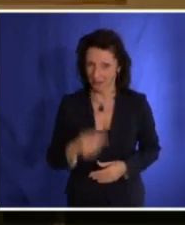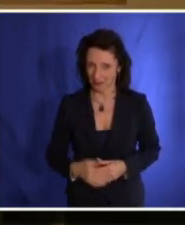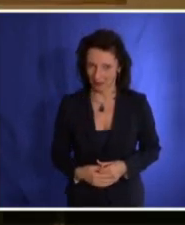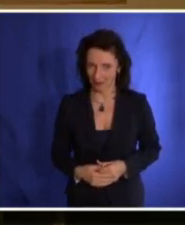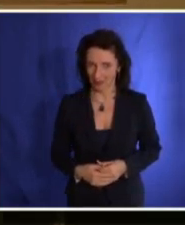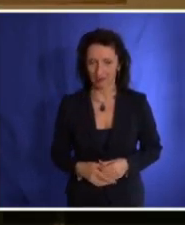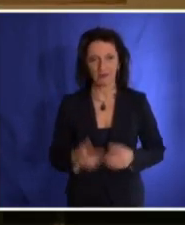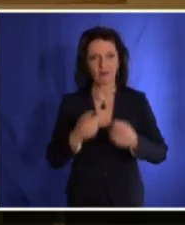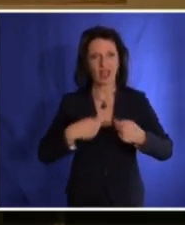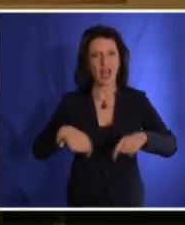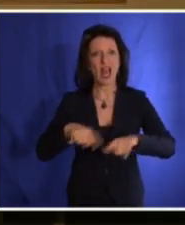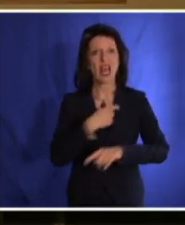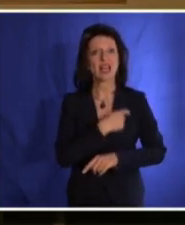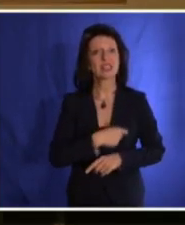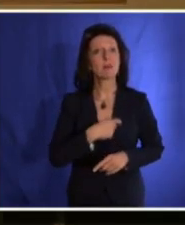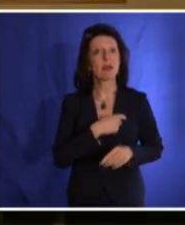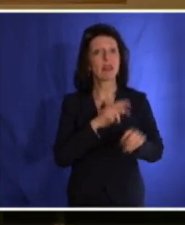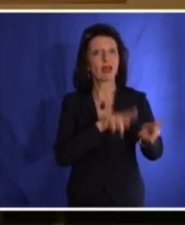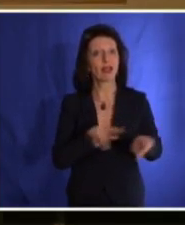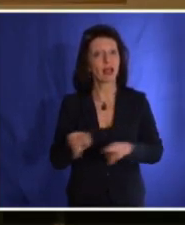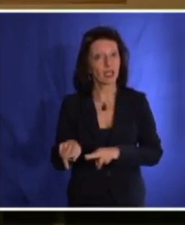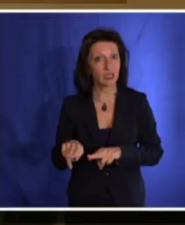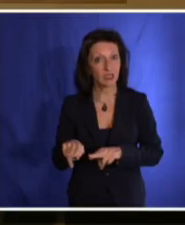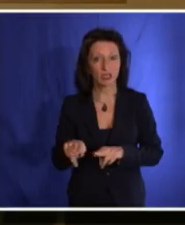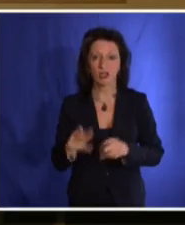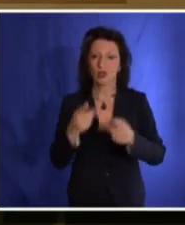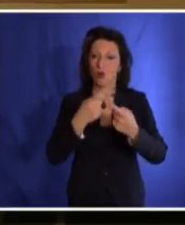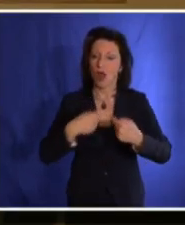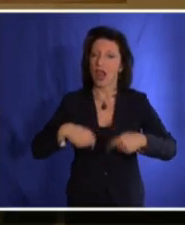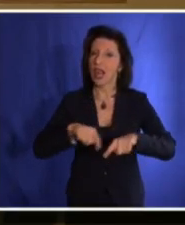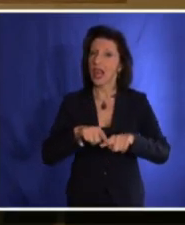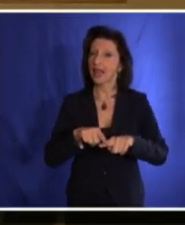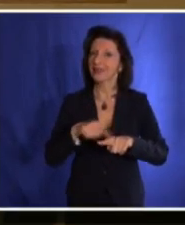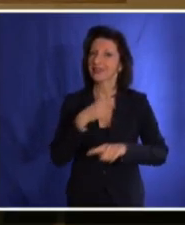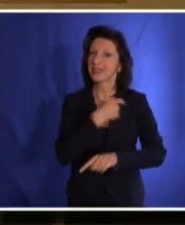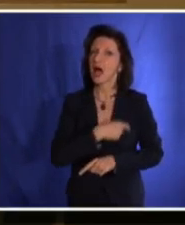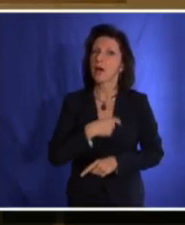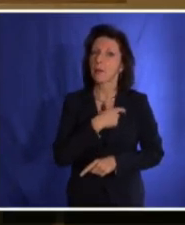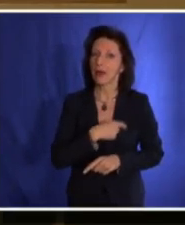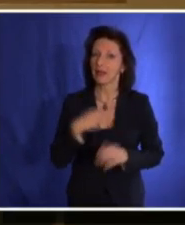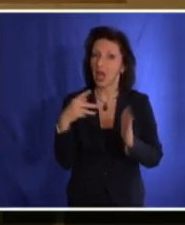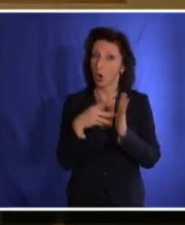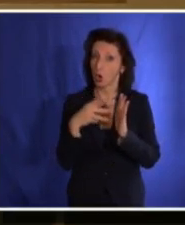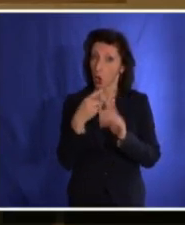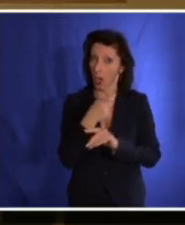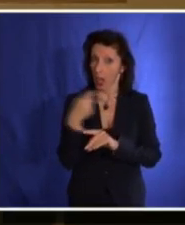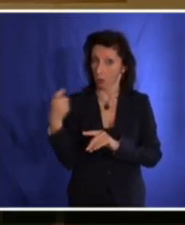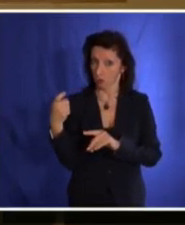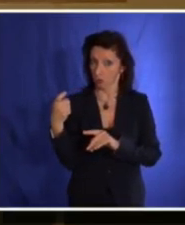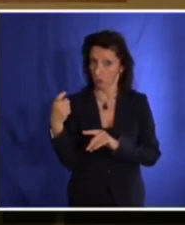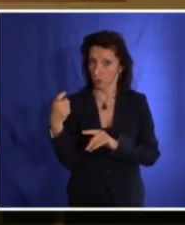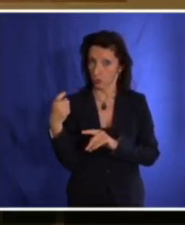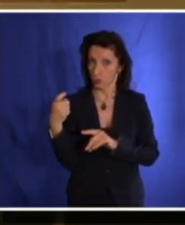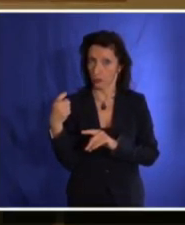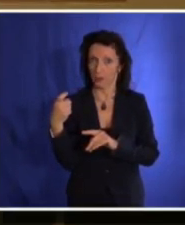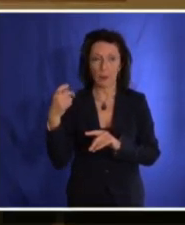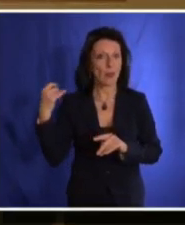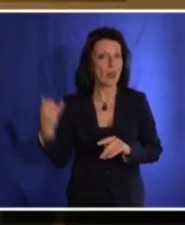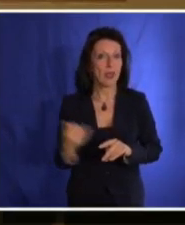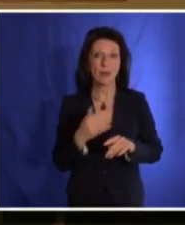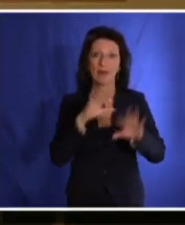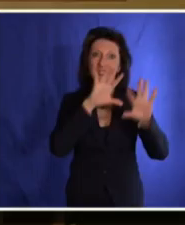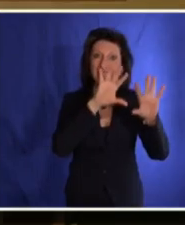Das Landesparteigericht und der Landesparteikontrollausschuss setzen sich aus jeweils